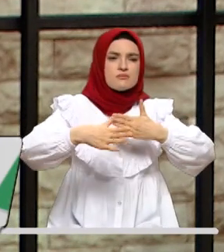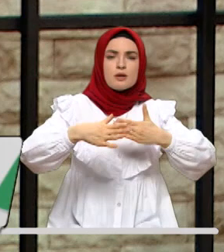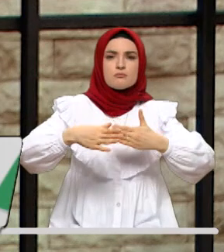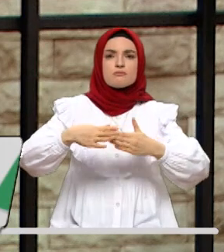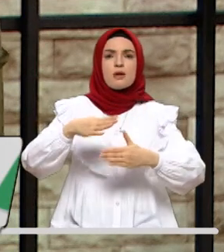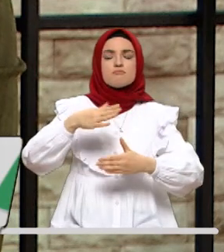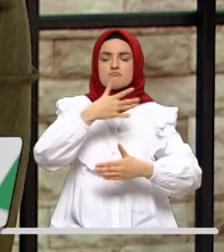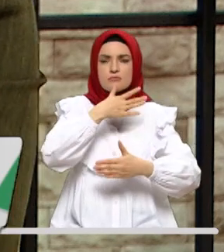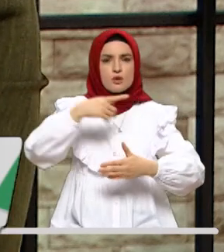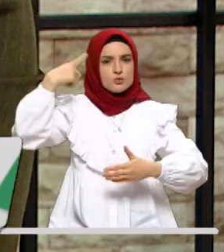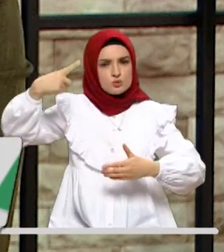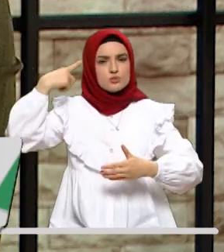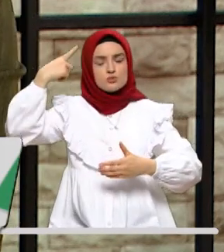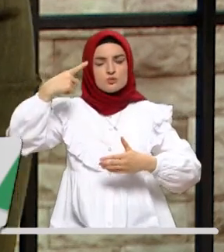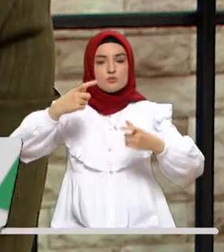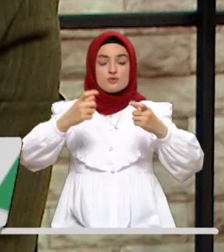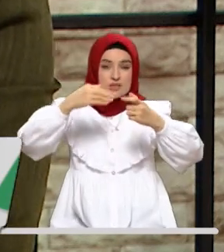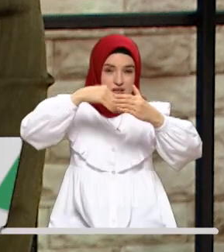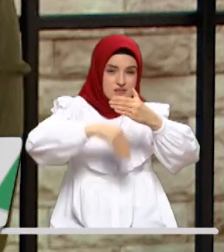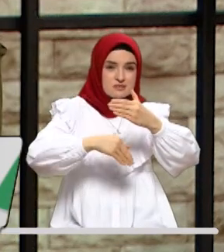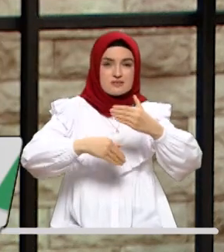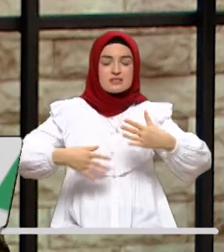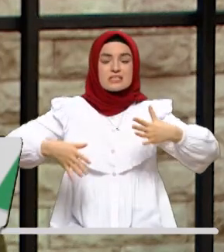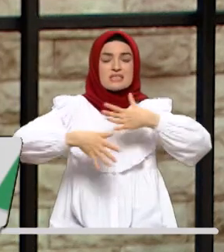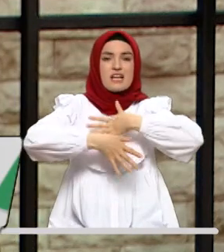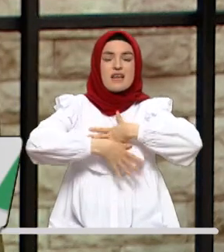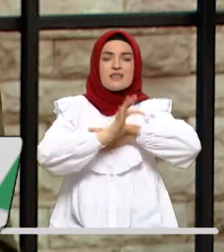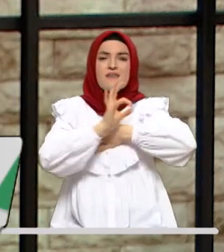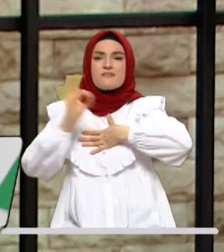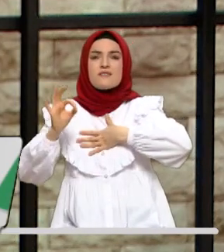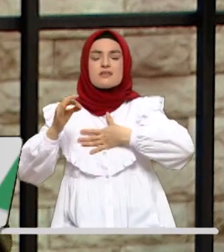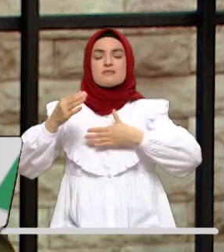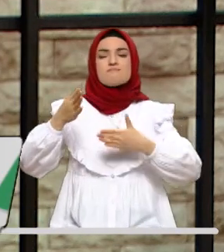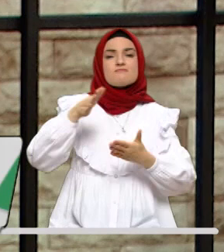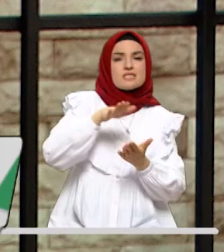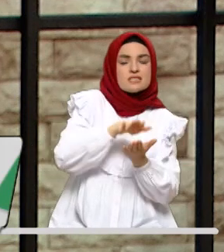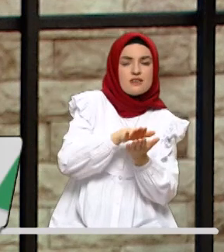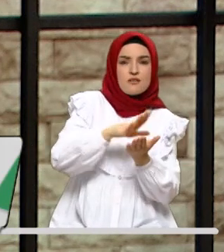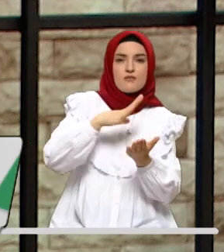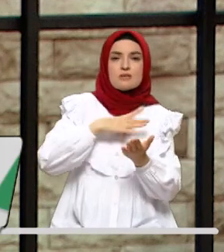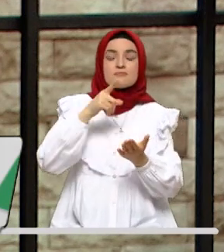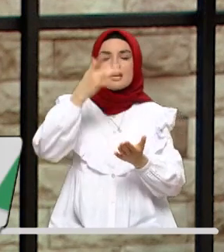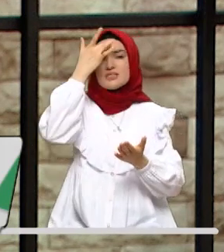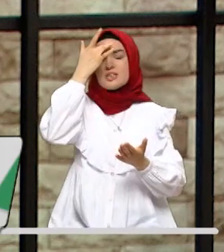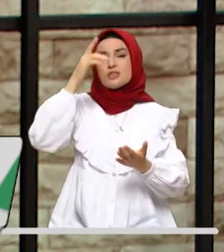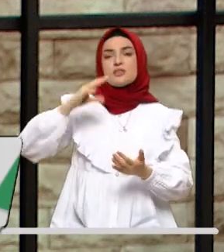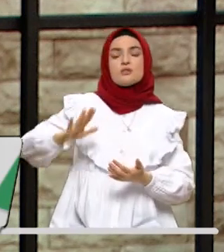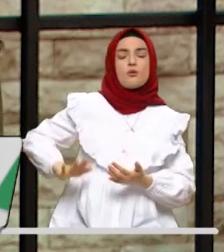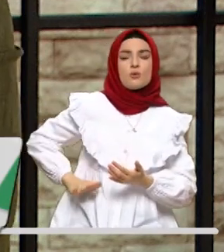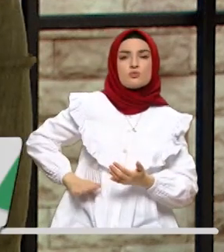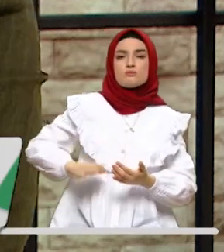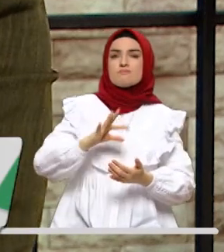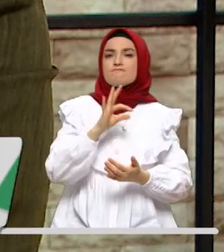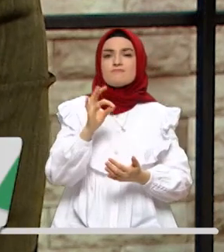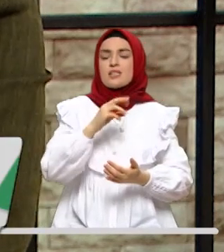düşün altında binlerce kefensiz yatanı. Sen şehit oğlusun. Yazıktır incitme atanı.